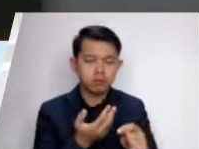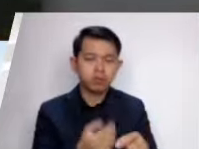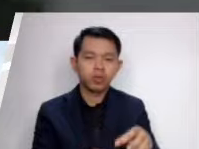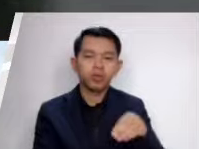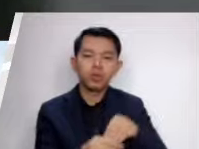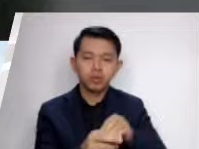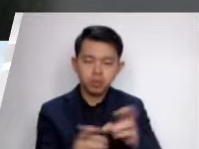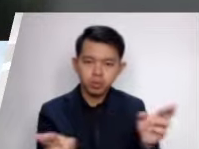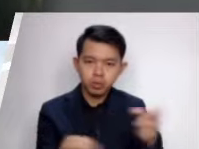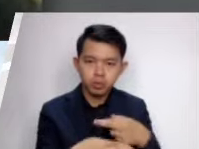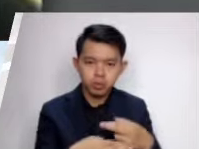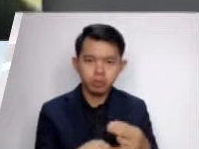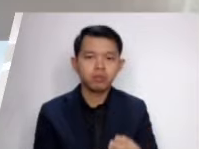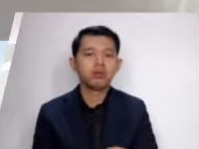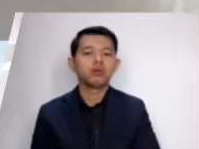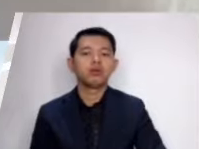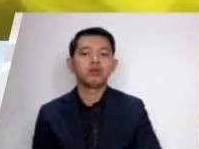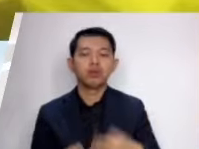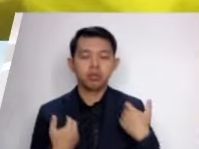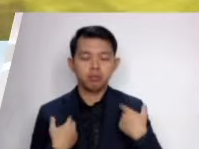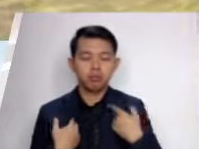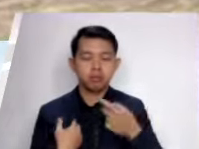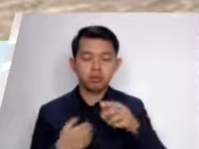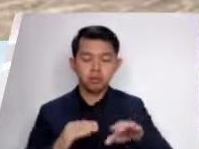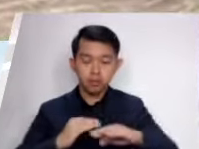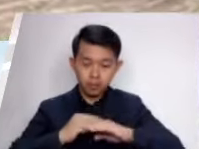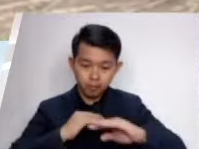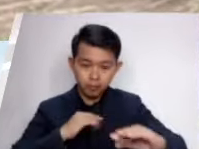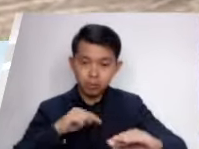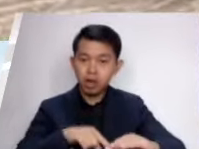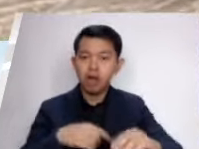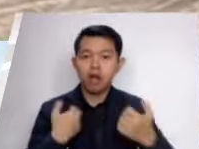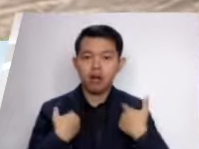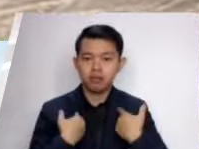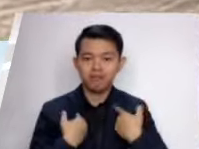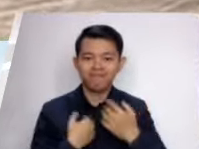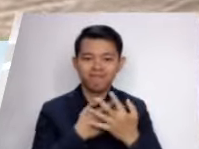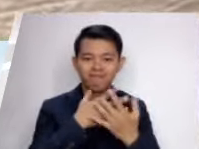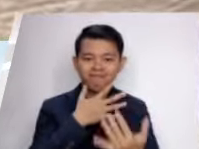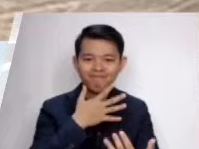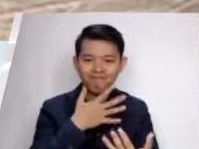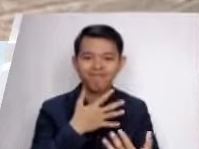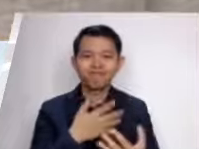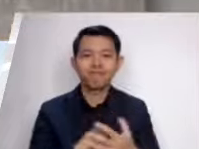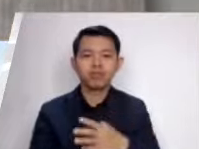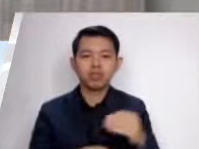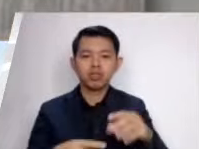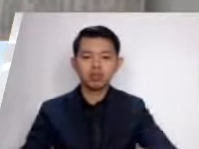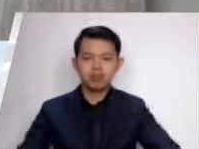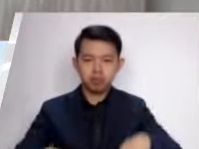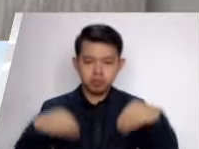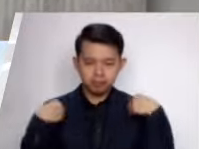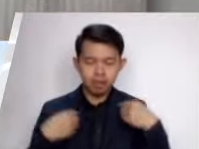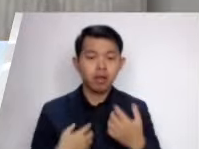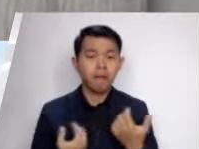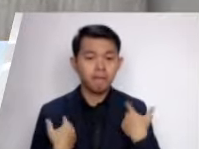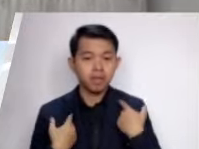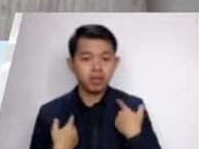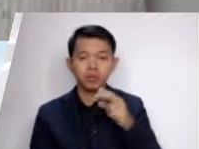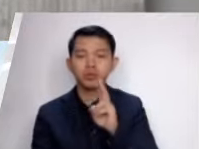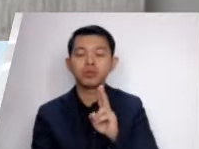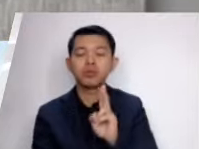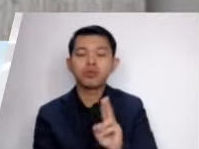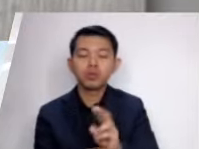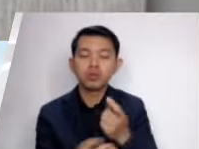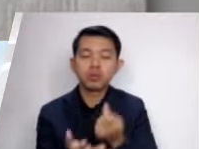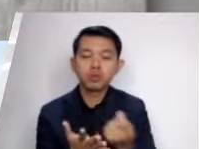mga bakas ng dugo sa sahig, kumot at damit. Di kalayuan, mayroong umano'y gamit pang torture, mga baseball bat at electric